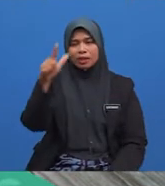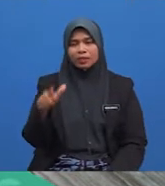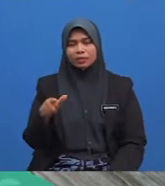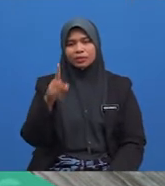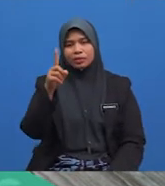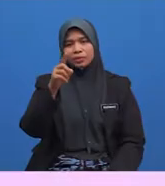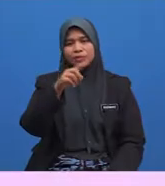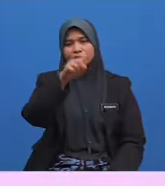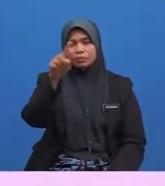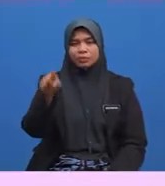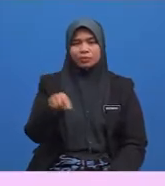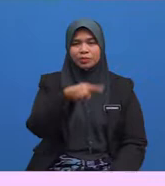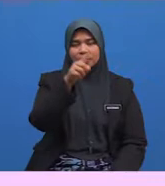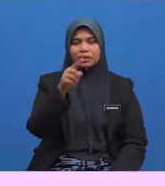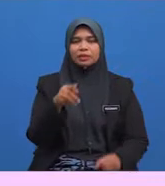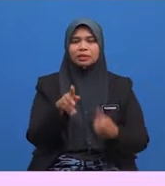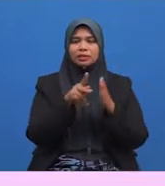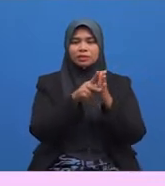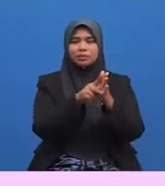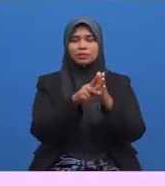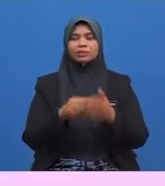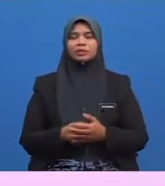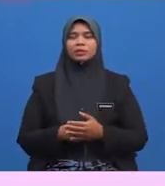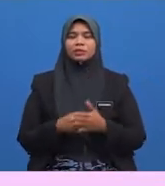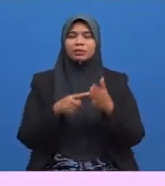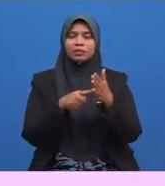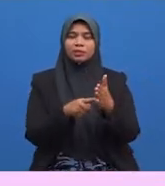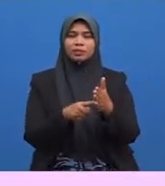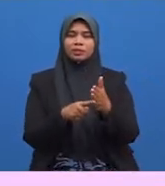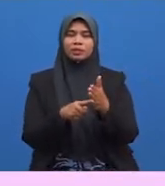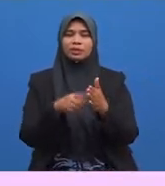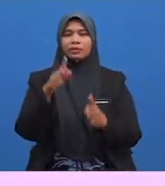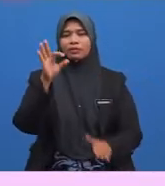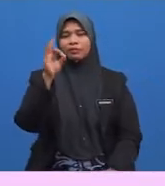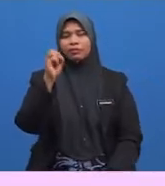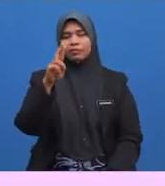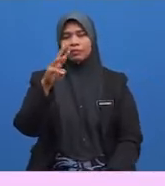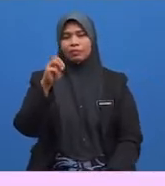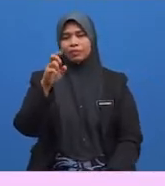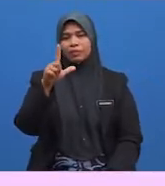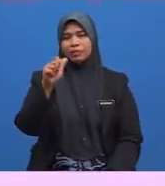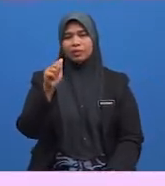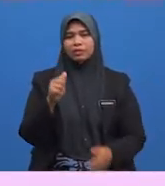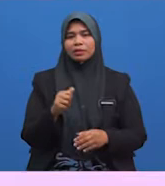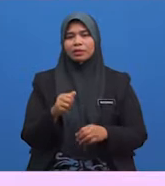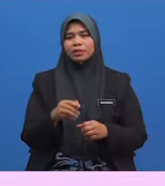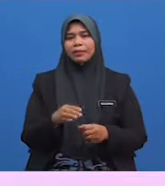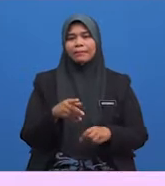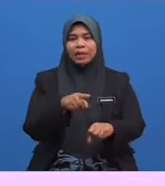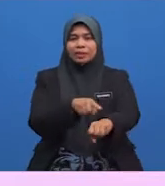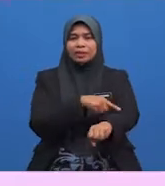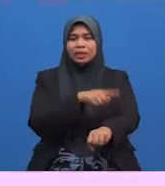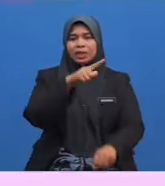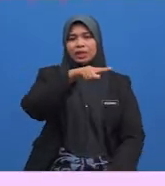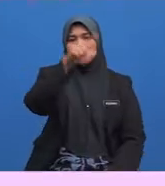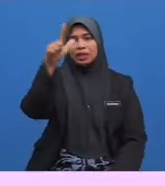suatu bulatan. Di paparan, menunjukkan formula nisbah panjang lengkung